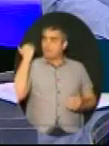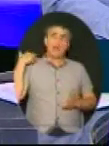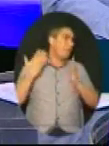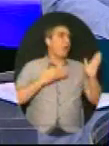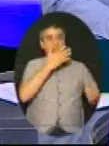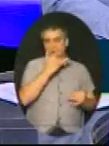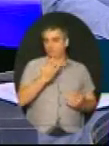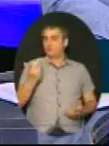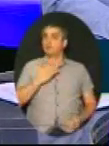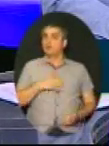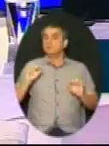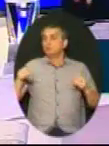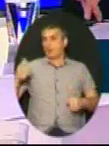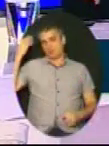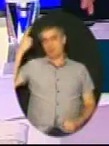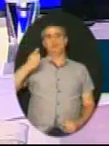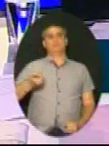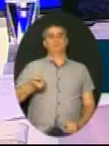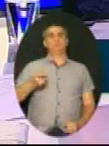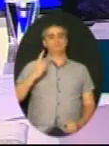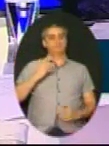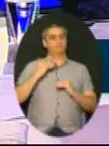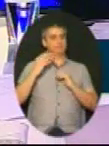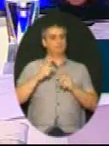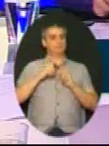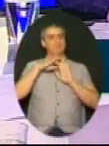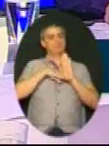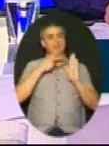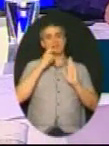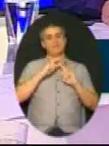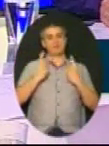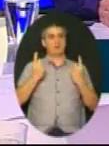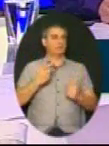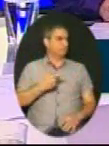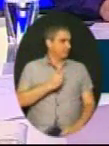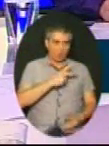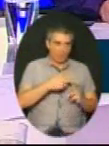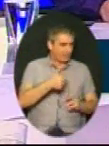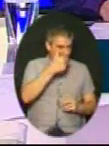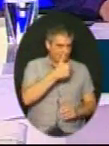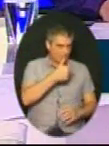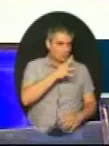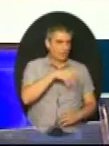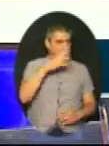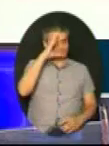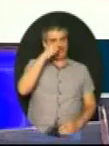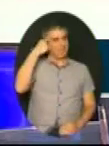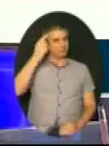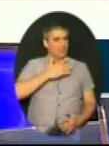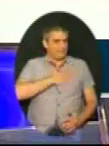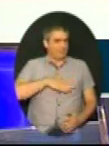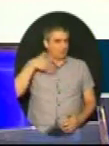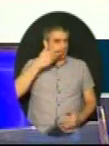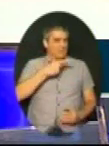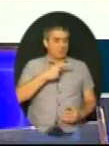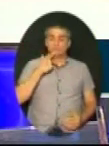בעבר שלטון, אז היא הייתה מסדרת את סדרי העדיפויות שלה אחרת. אוקיי, זאת אומרת, זה לא רק מנהיגות, זה גם אג'נדה ורצון